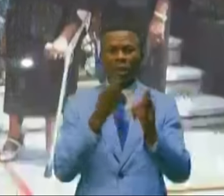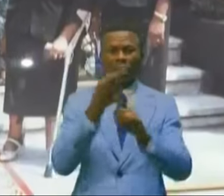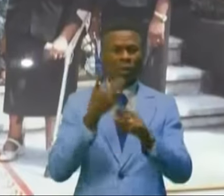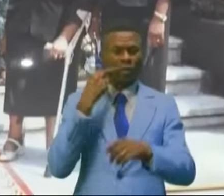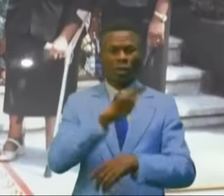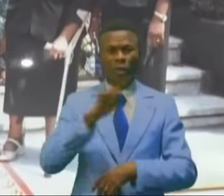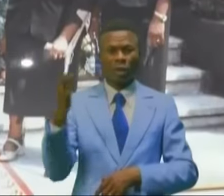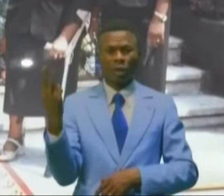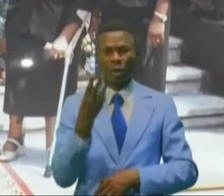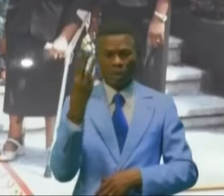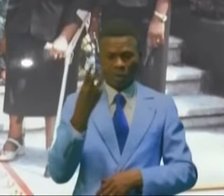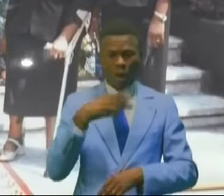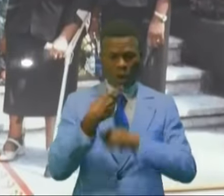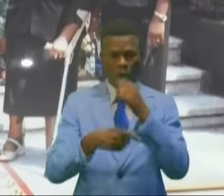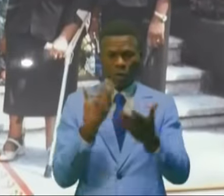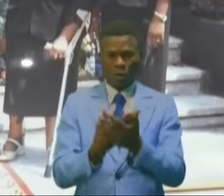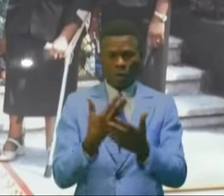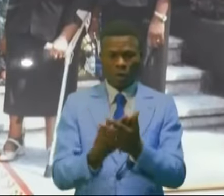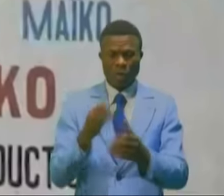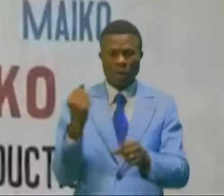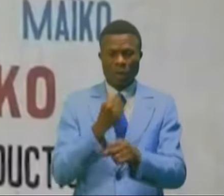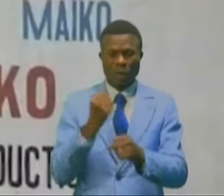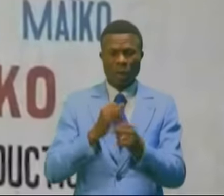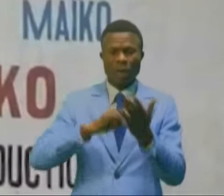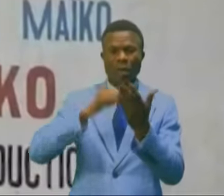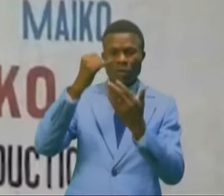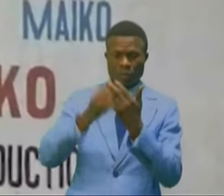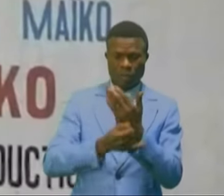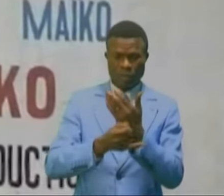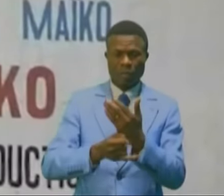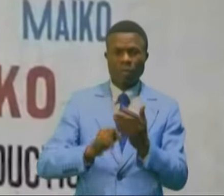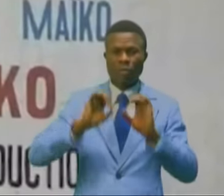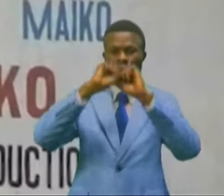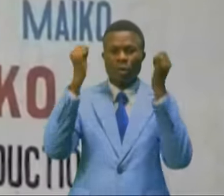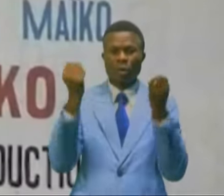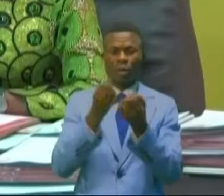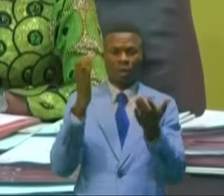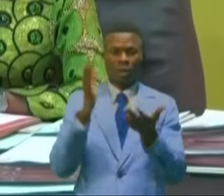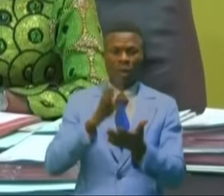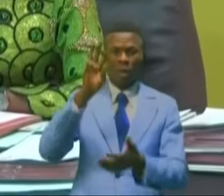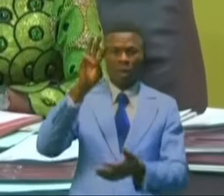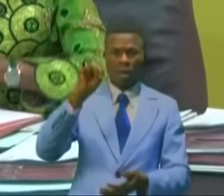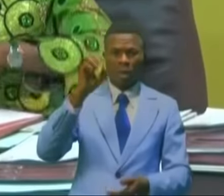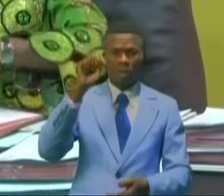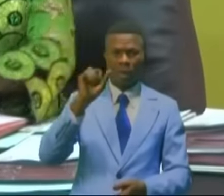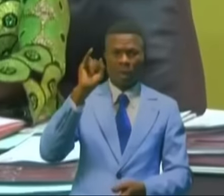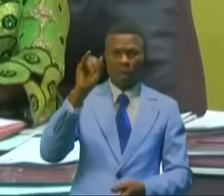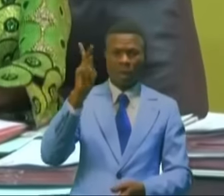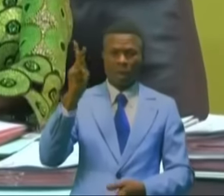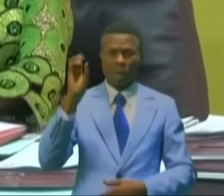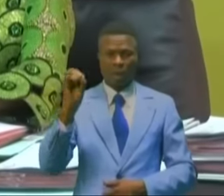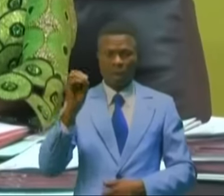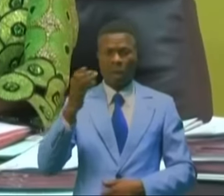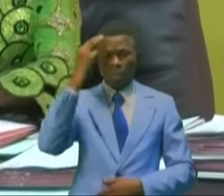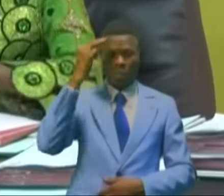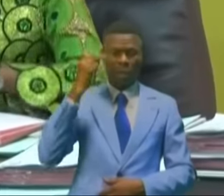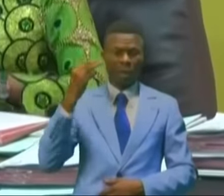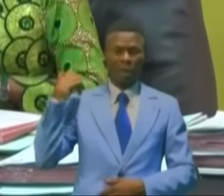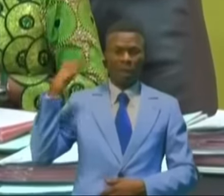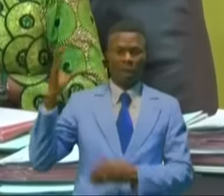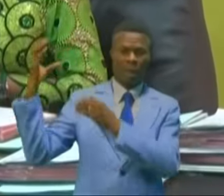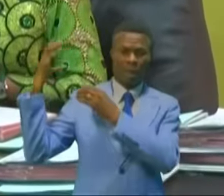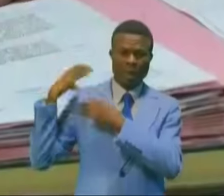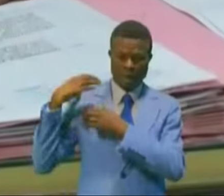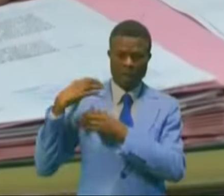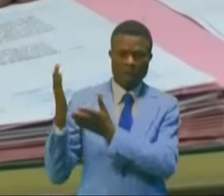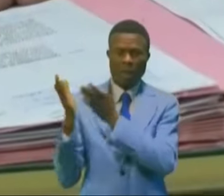pour accélérer le démarrage de la mise en œuvre du projet de la cimenterie de Maïko, la ministre d'État en charge du portefeuille, la princesse Adelkaïnda